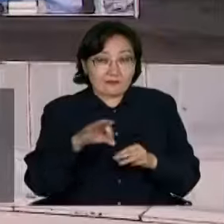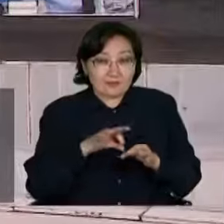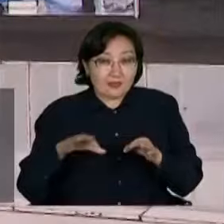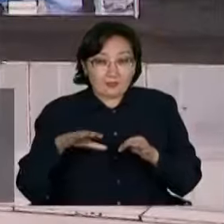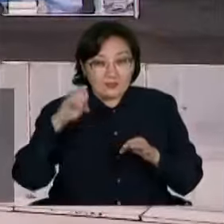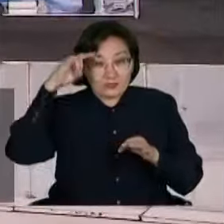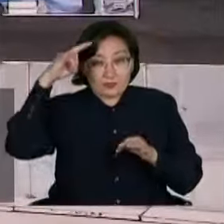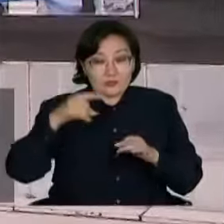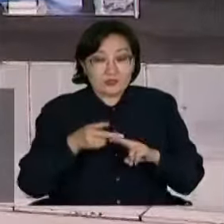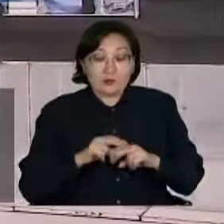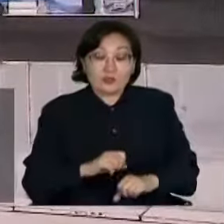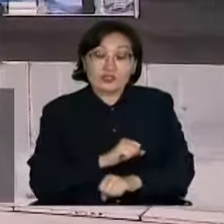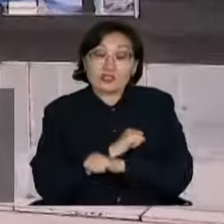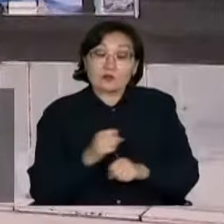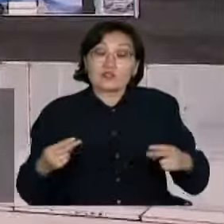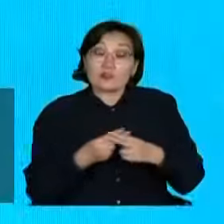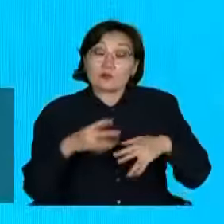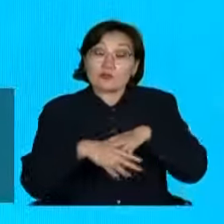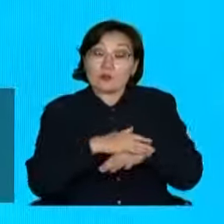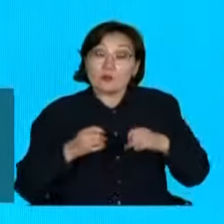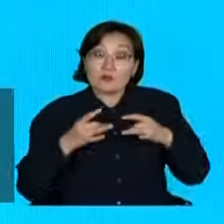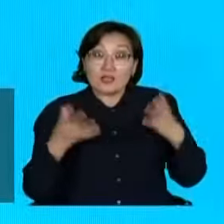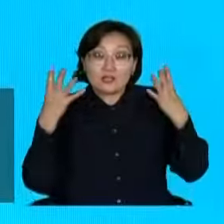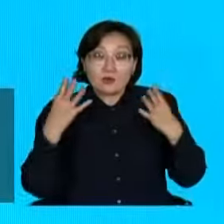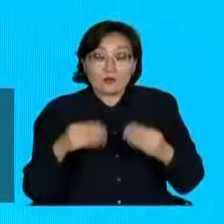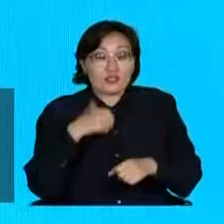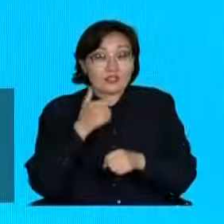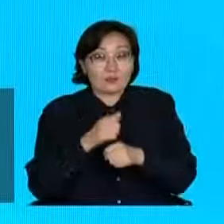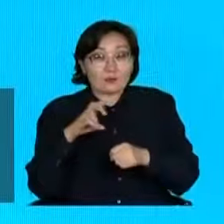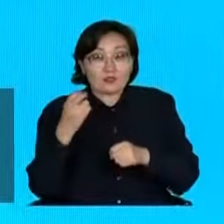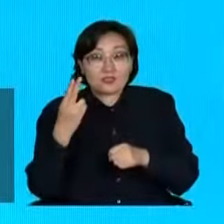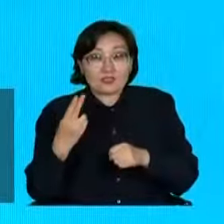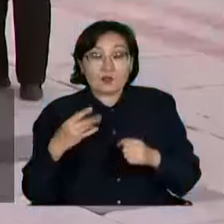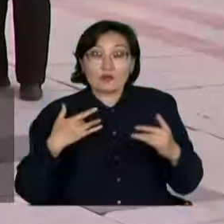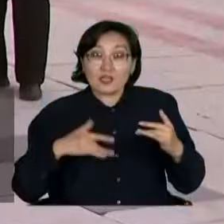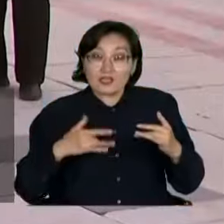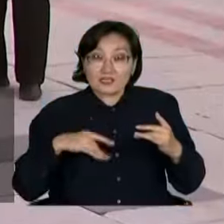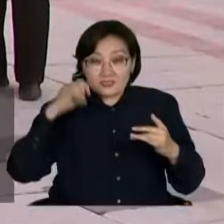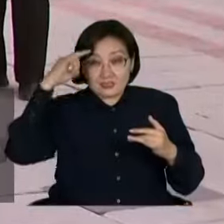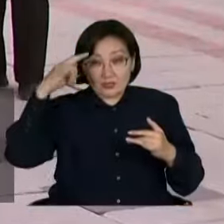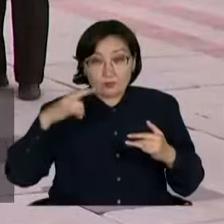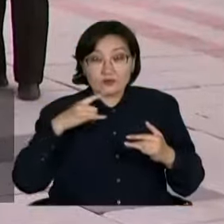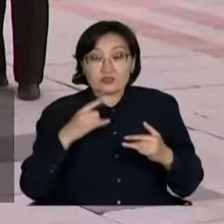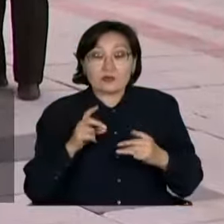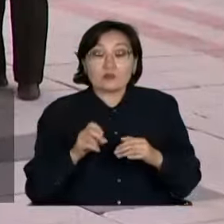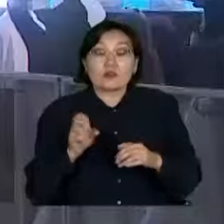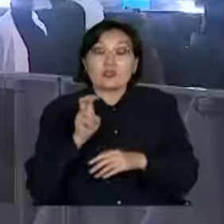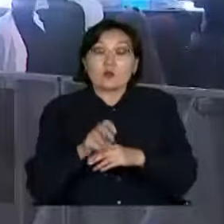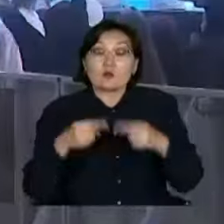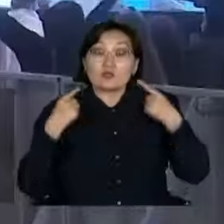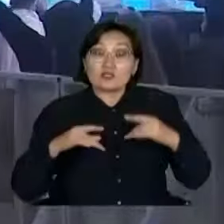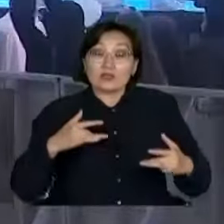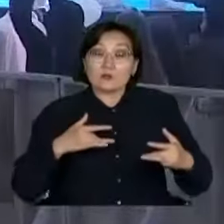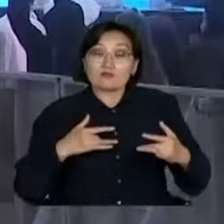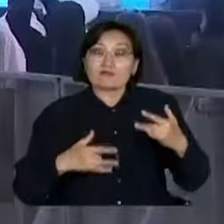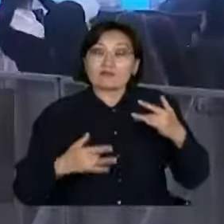страны. Отмечу, в эти выходные астанчане также отметили день главного национального инструмента Казахстана, посетив уникальный концерт